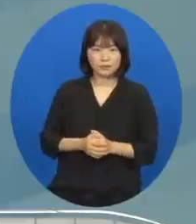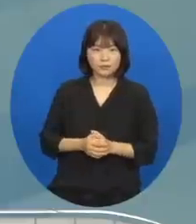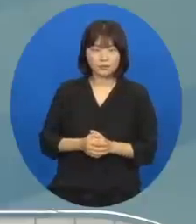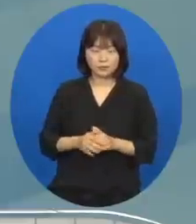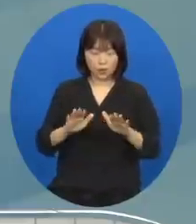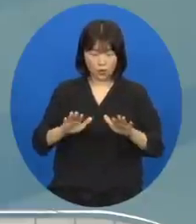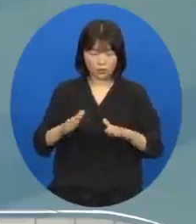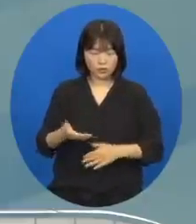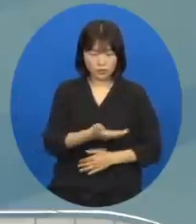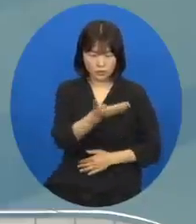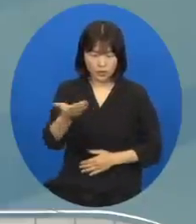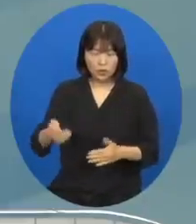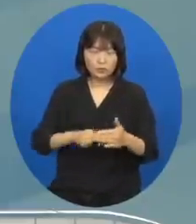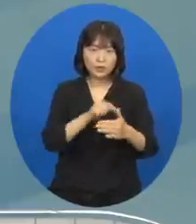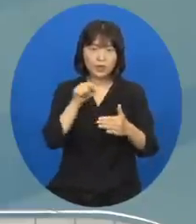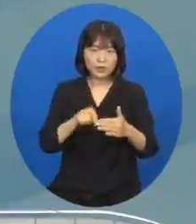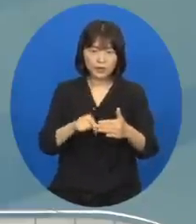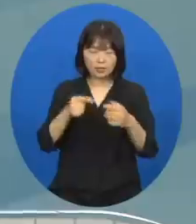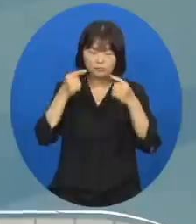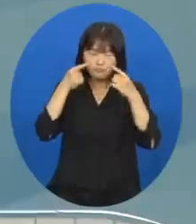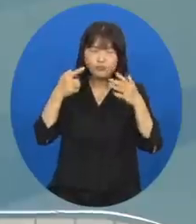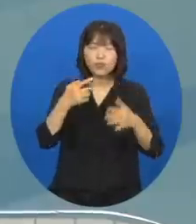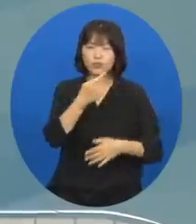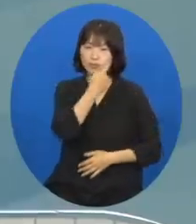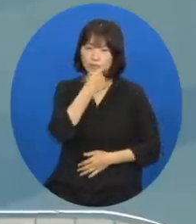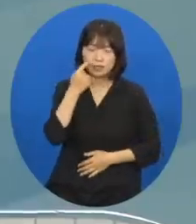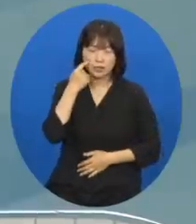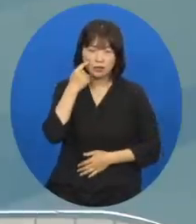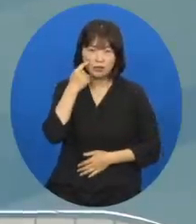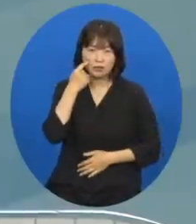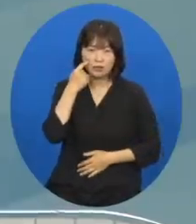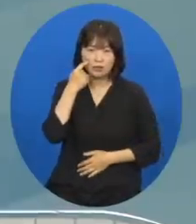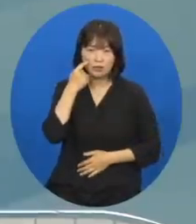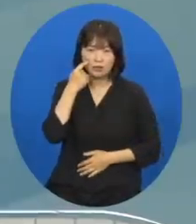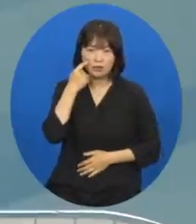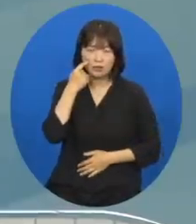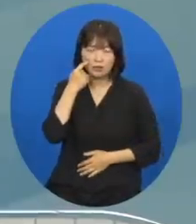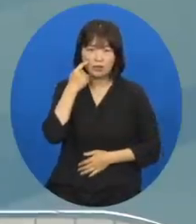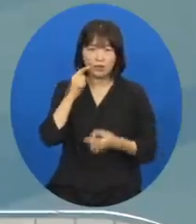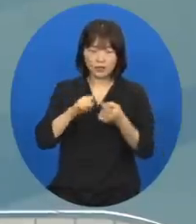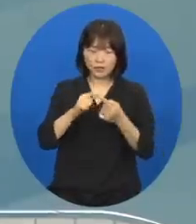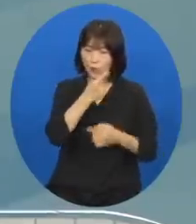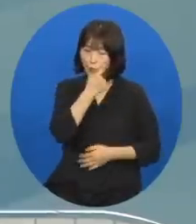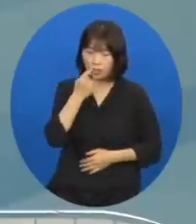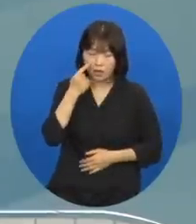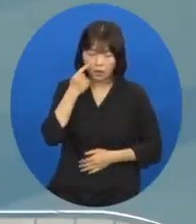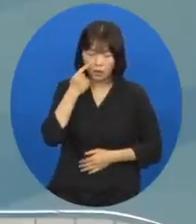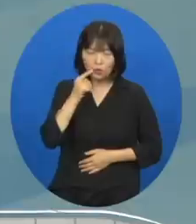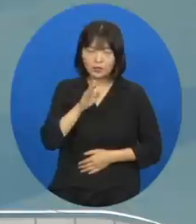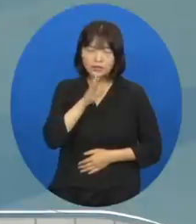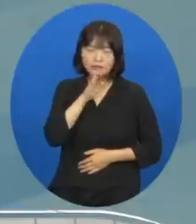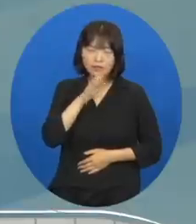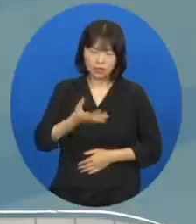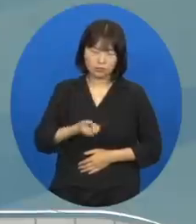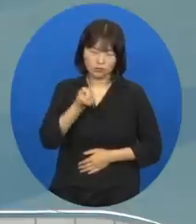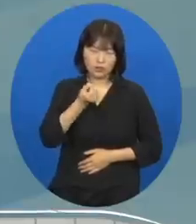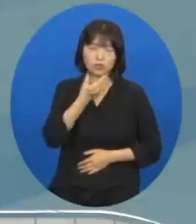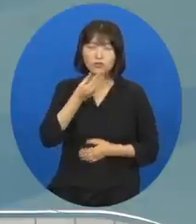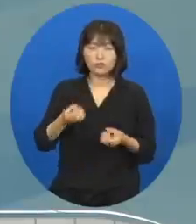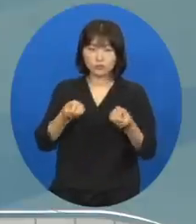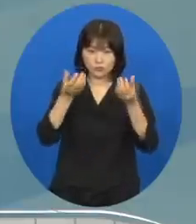안에 그 분명한 증거가 확인도 되고 또 실제로 여러분이 누리게 되기를 축복합니다.